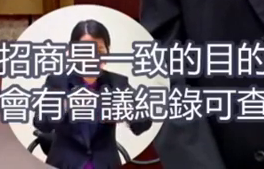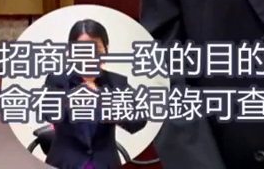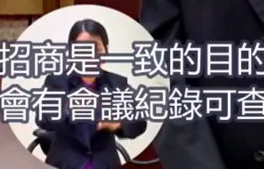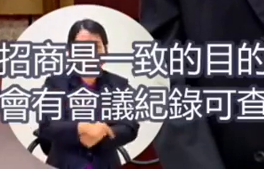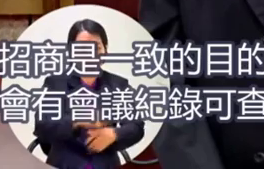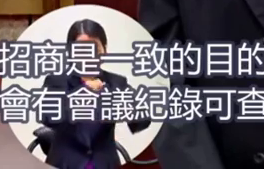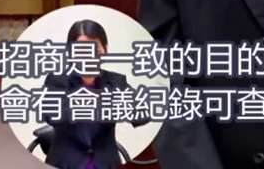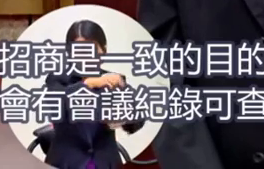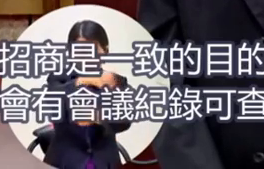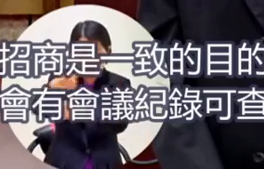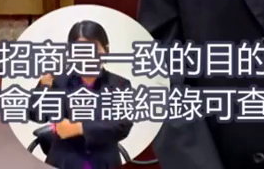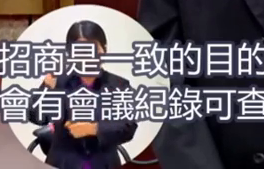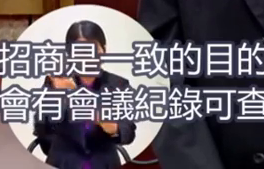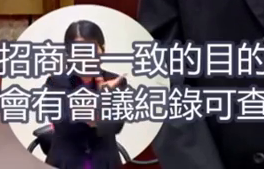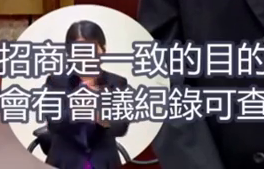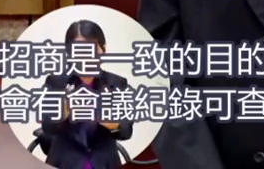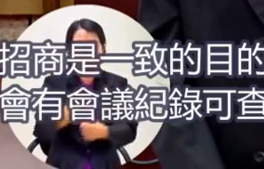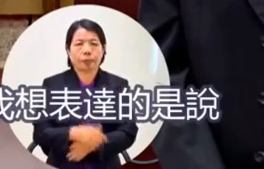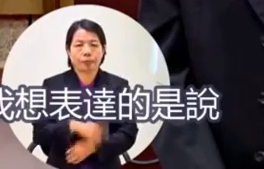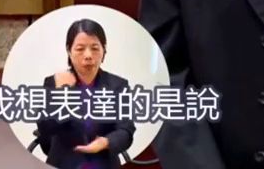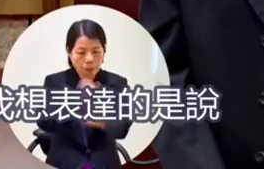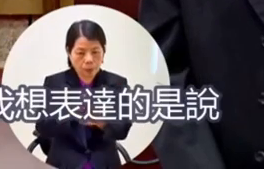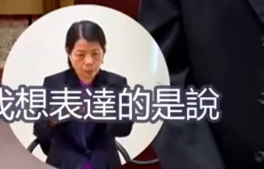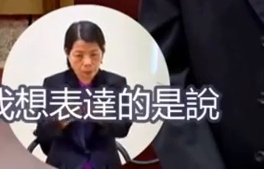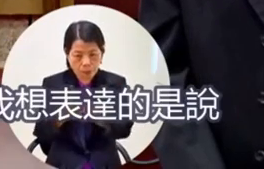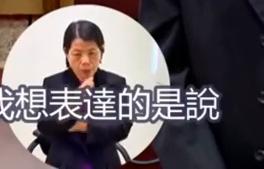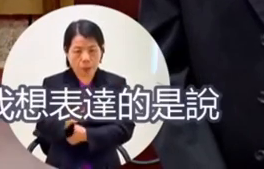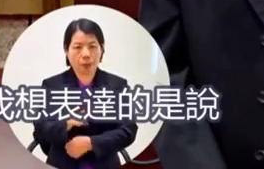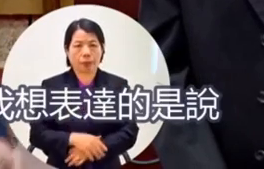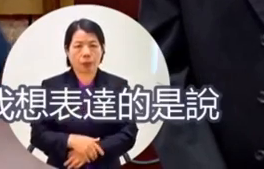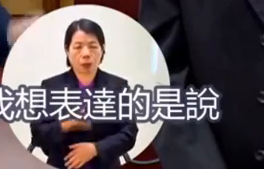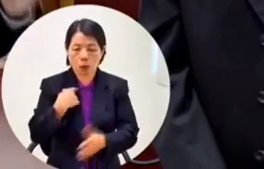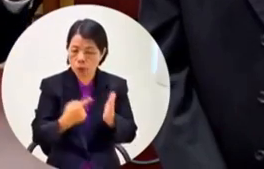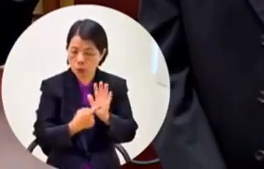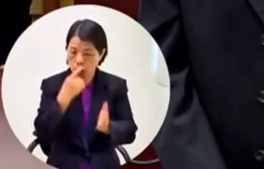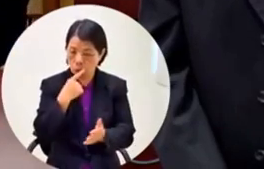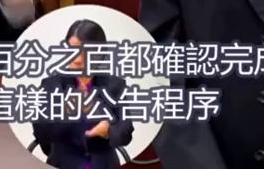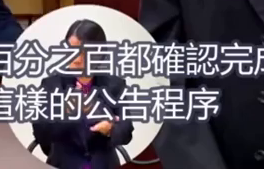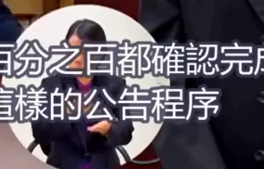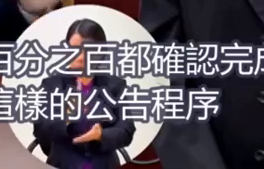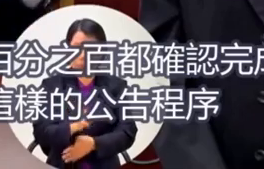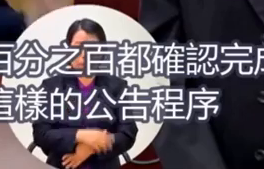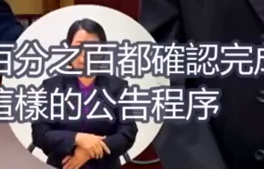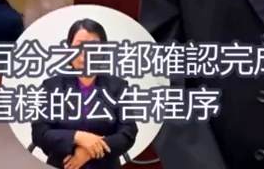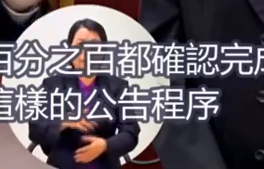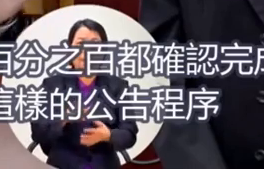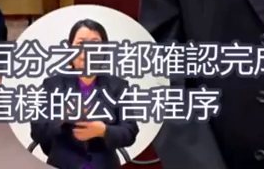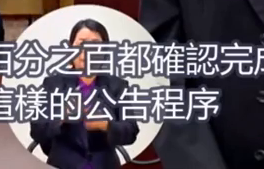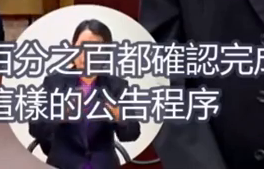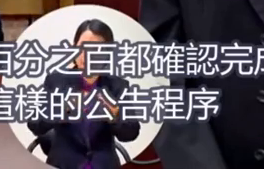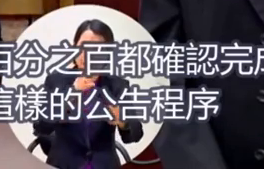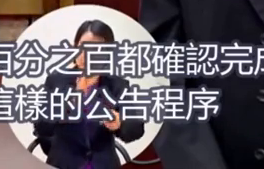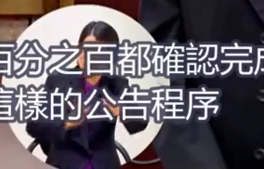致的目的。我想这个都有会议记录可查的。 局长，我想表达的是说，应该都是